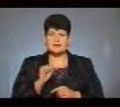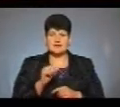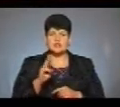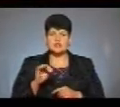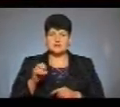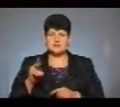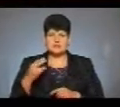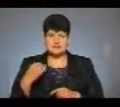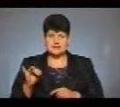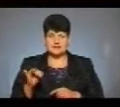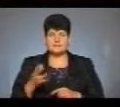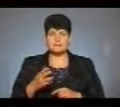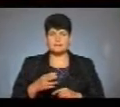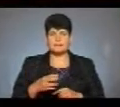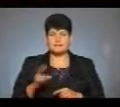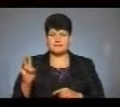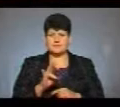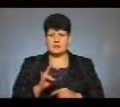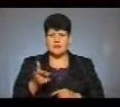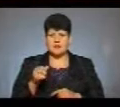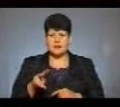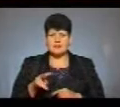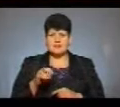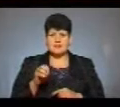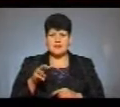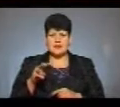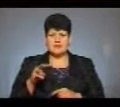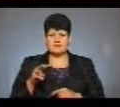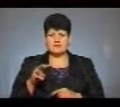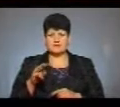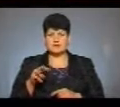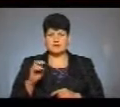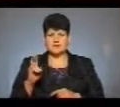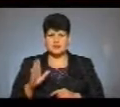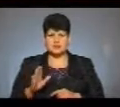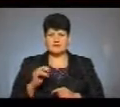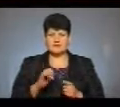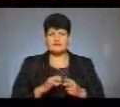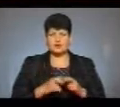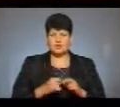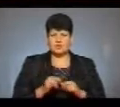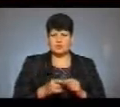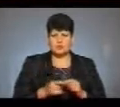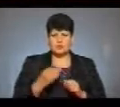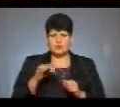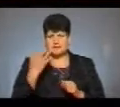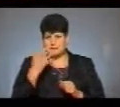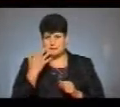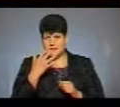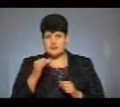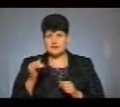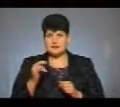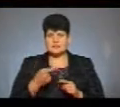Шептицький митрополит Галицький, Богдан Лепкий – велет українського духу, Іван Франко і Тернопільщина, Йосиф Сліпий –